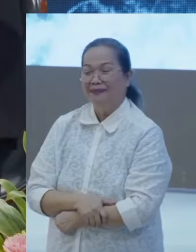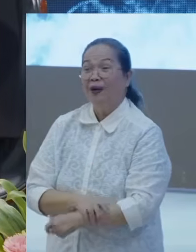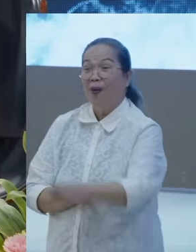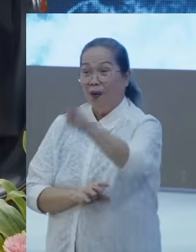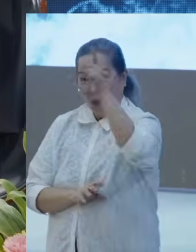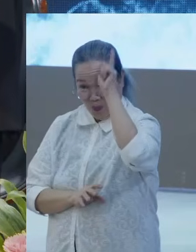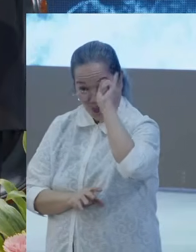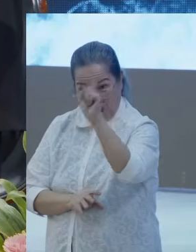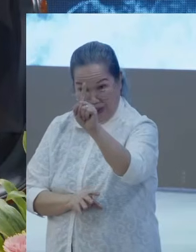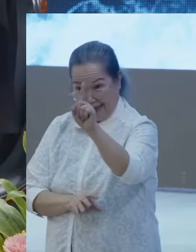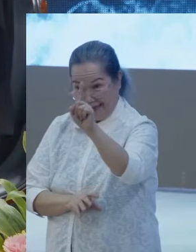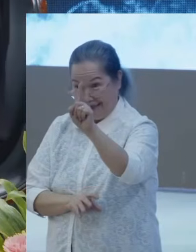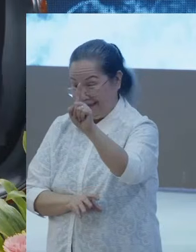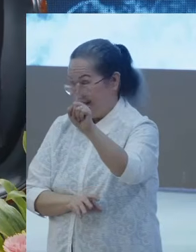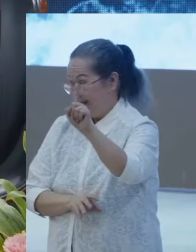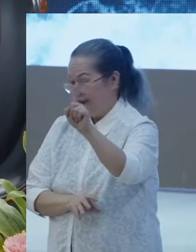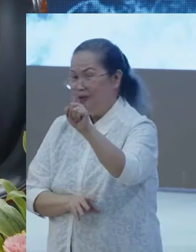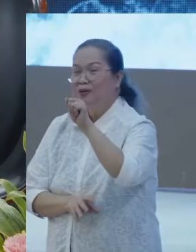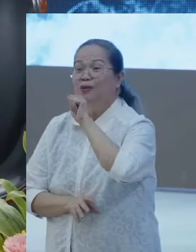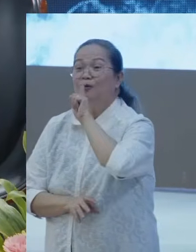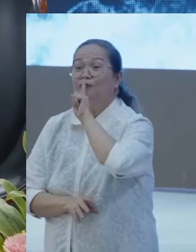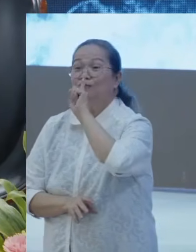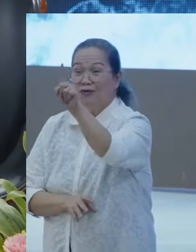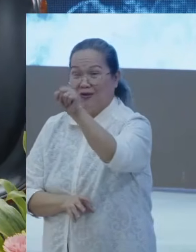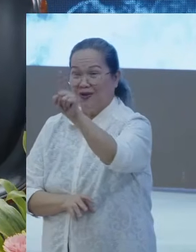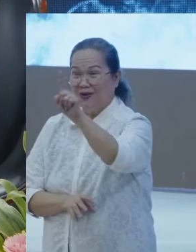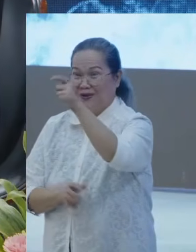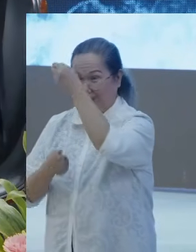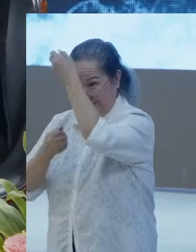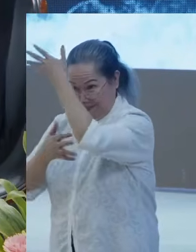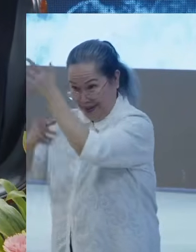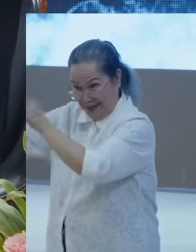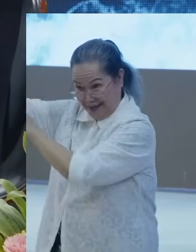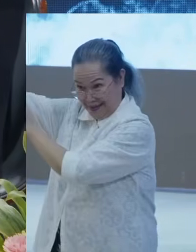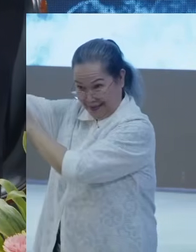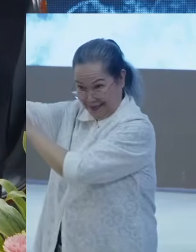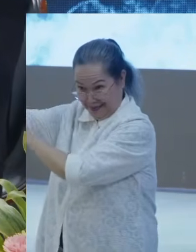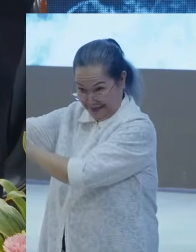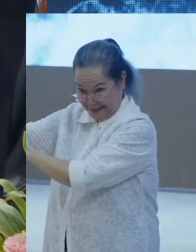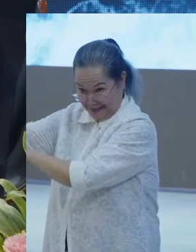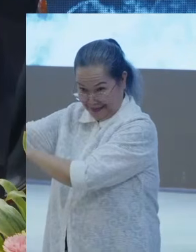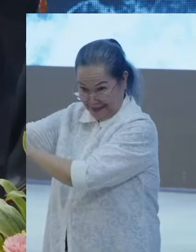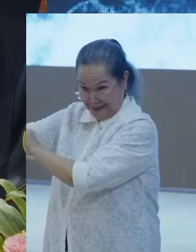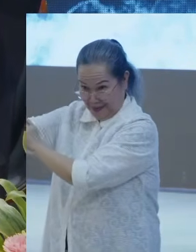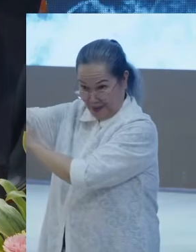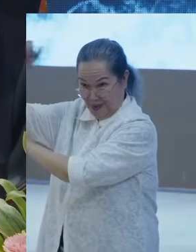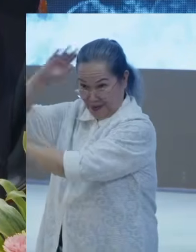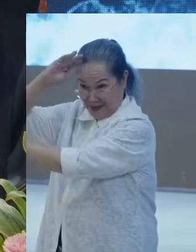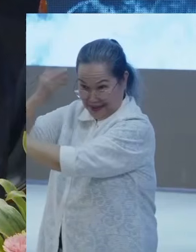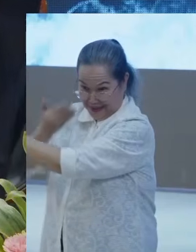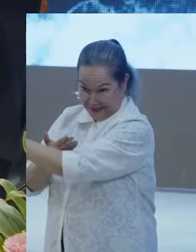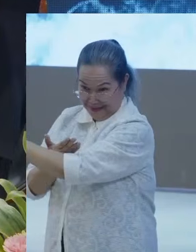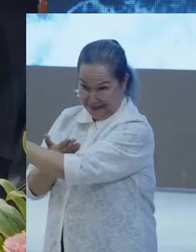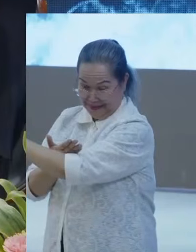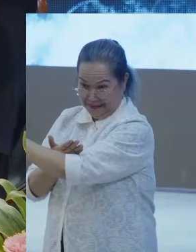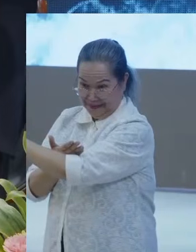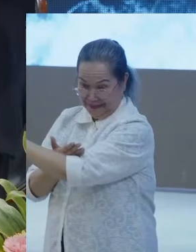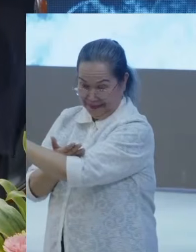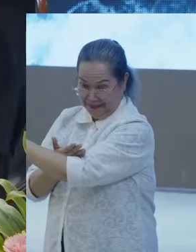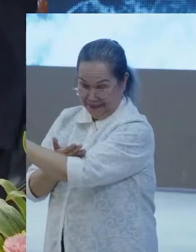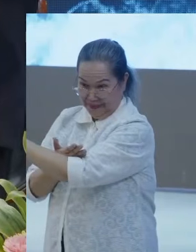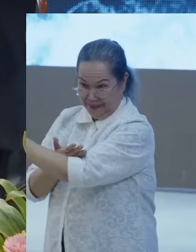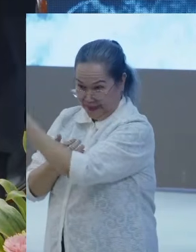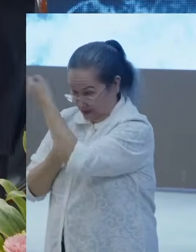Isang tunay na masunurin sa Diyos, kanyang sariling anak, masunurin